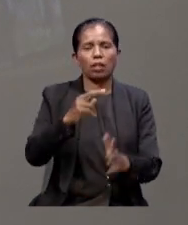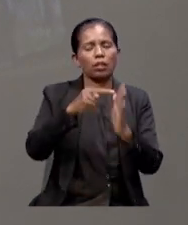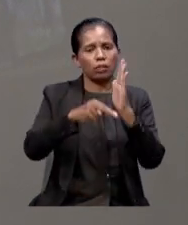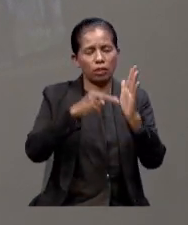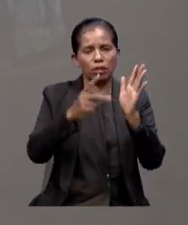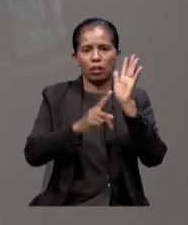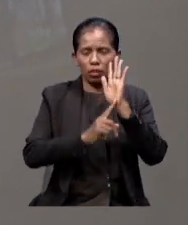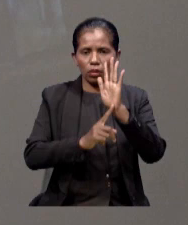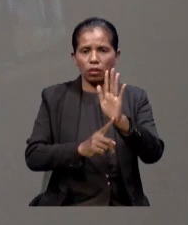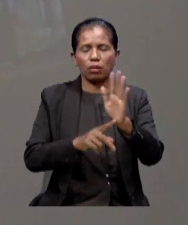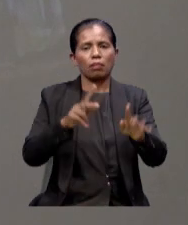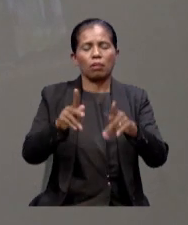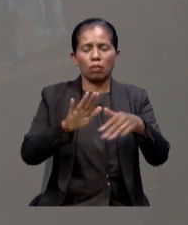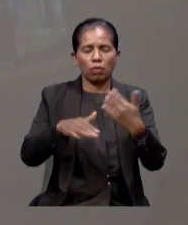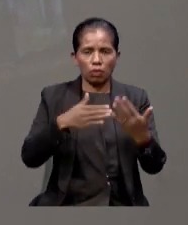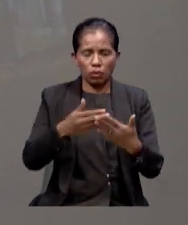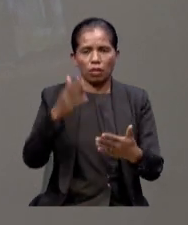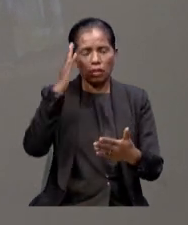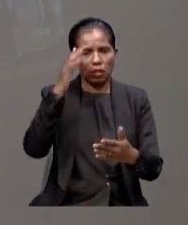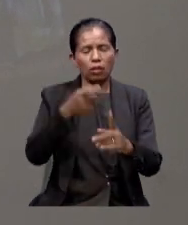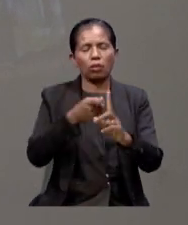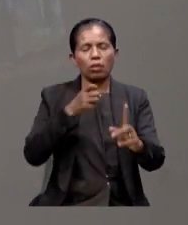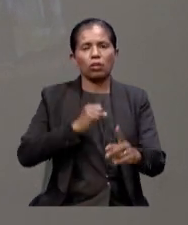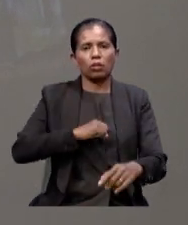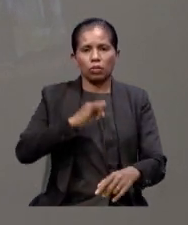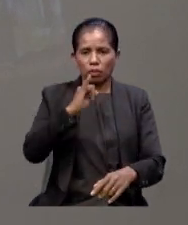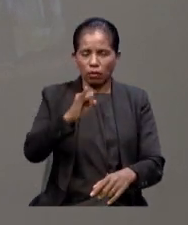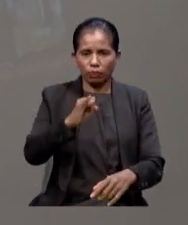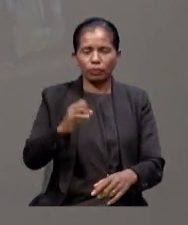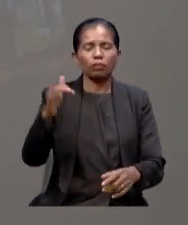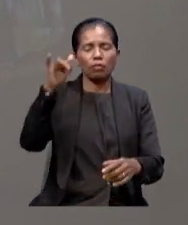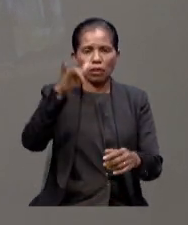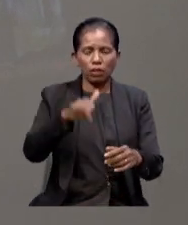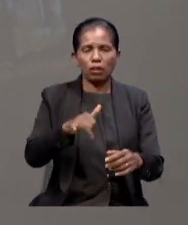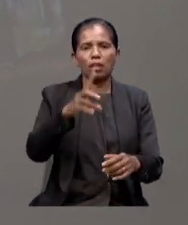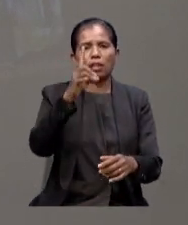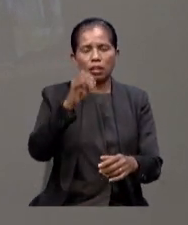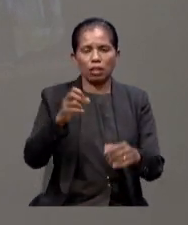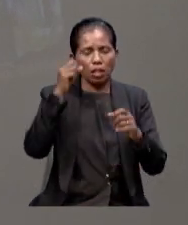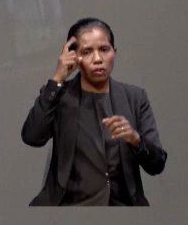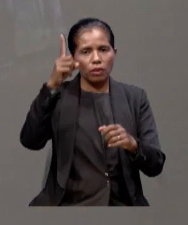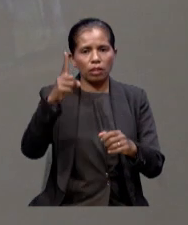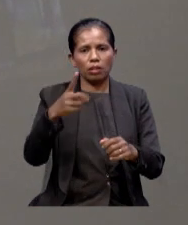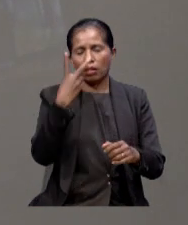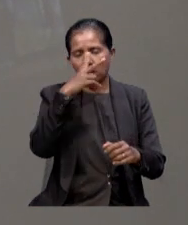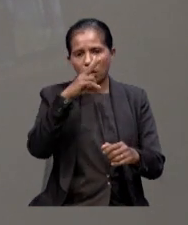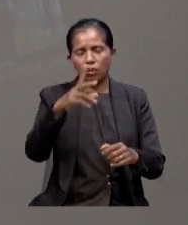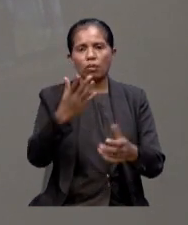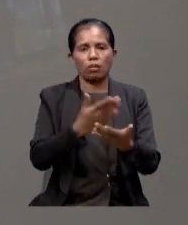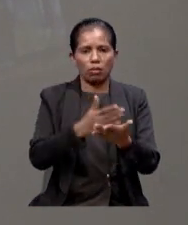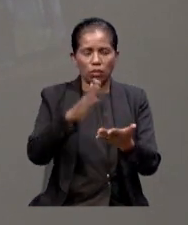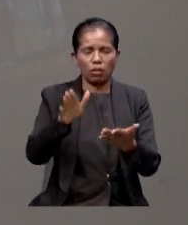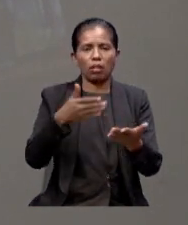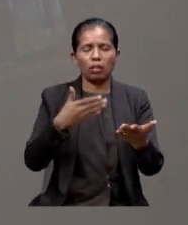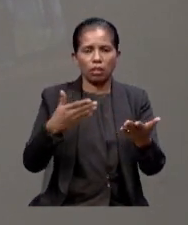sai ba ema ho turona kataka ni mai husi suai, ni toa ia dili ni hak foda ketebes ben hira ni ato ba halo compras,